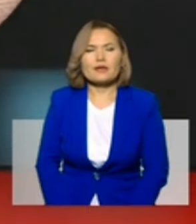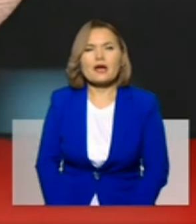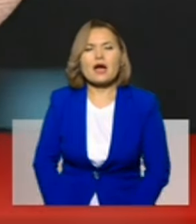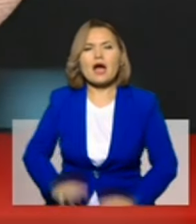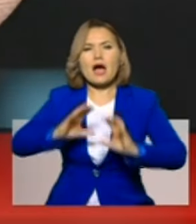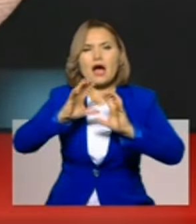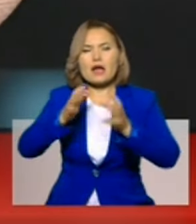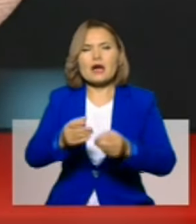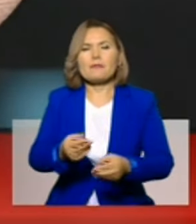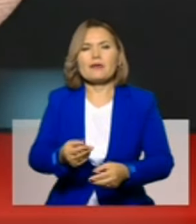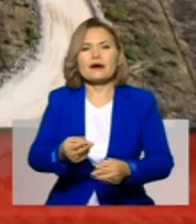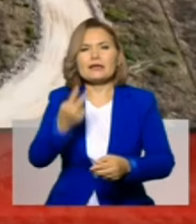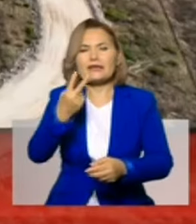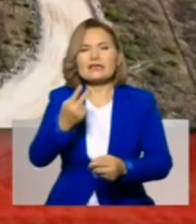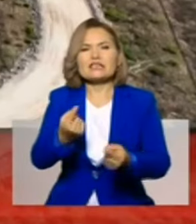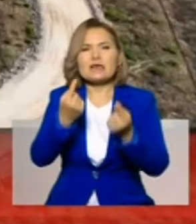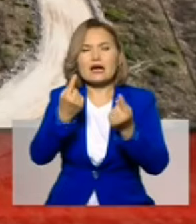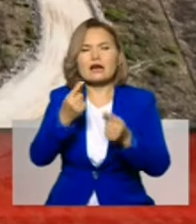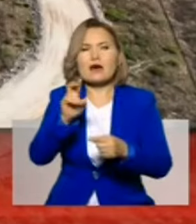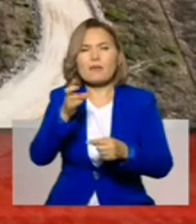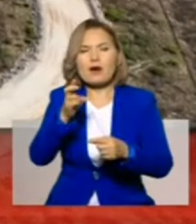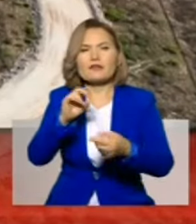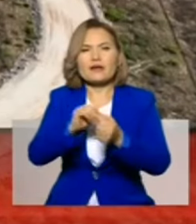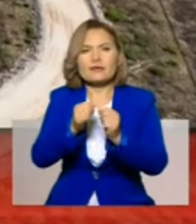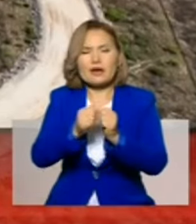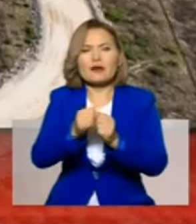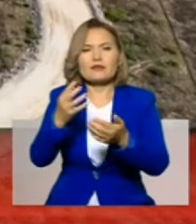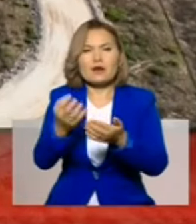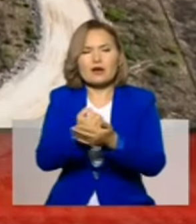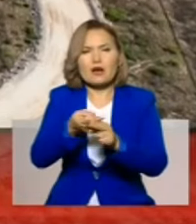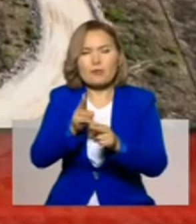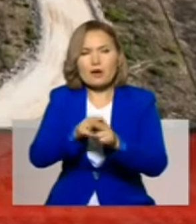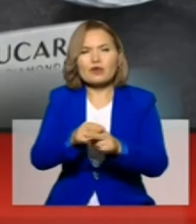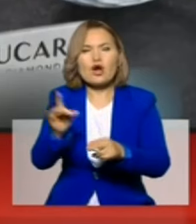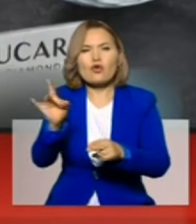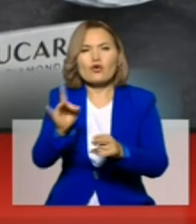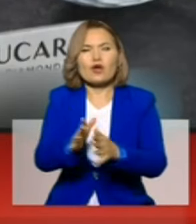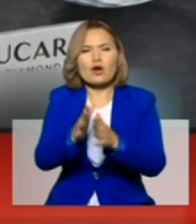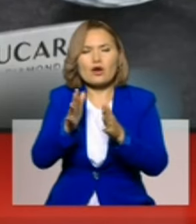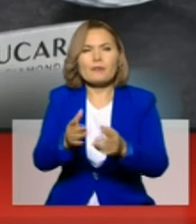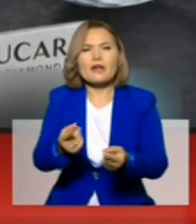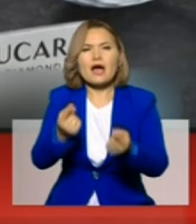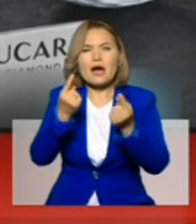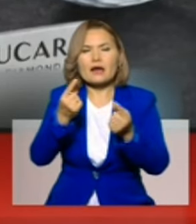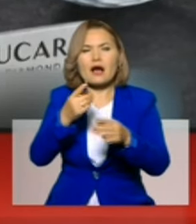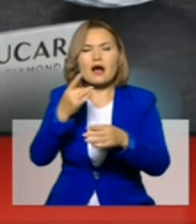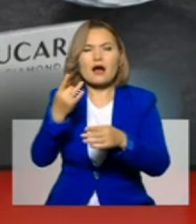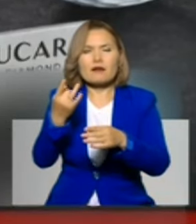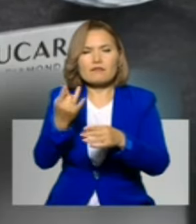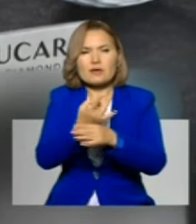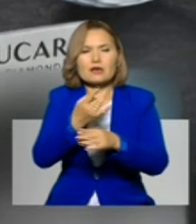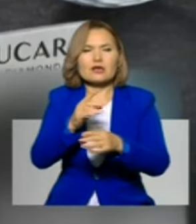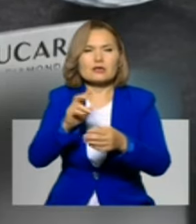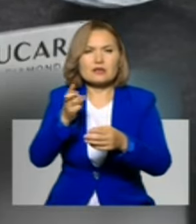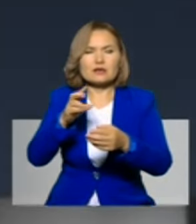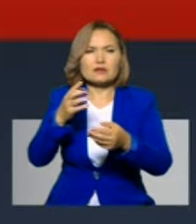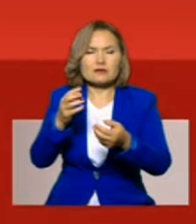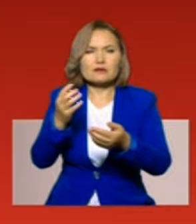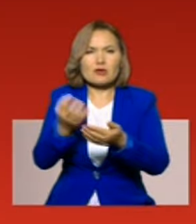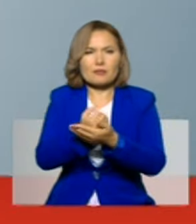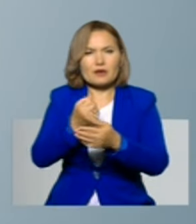Әлемдегі екінші ірі гауһар тас. Ботсванада табылған алмаздың көлемі қандай? Ең ірі алғашқы тасқа қанша жыл?